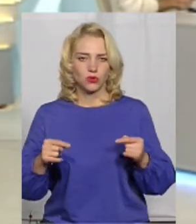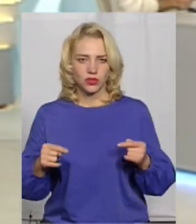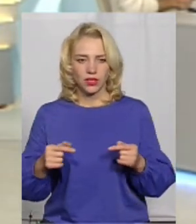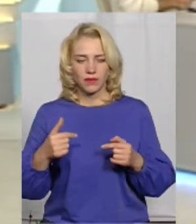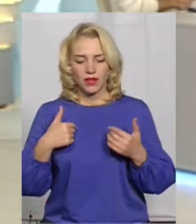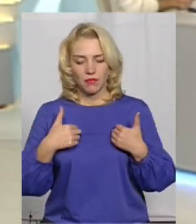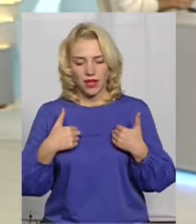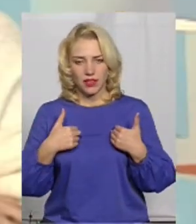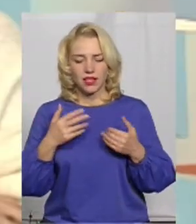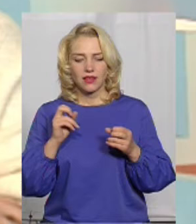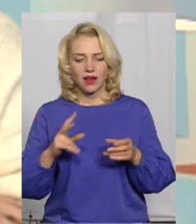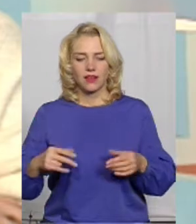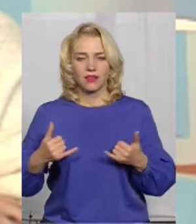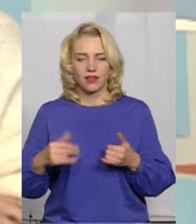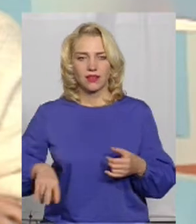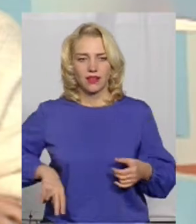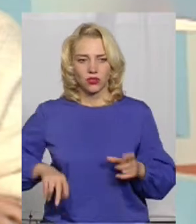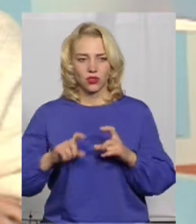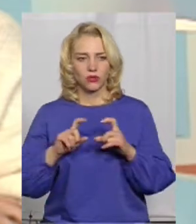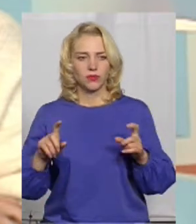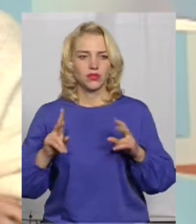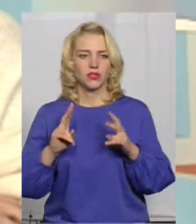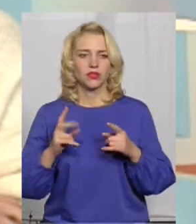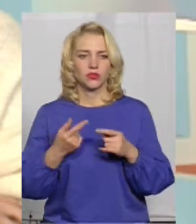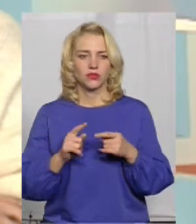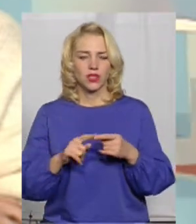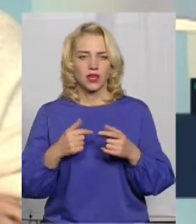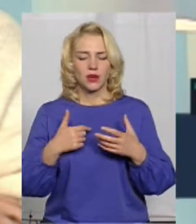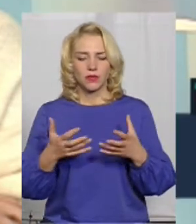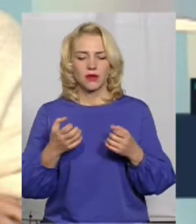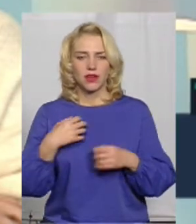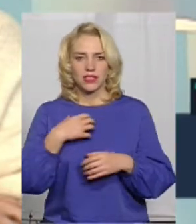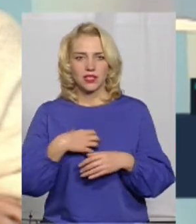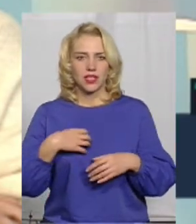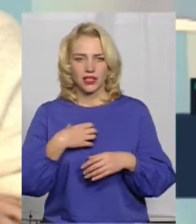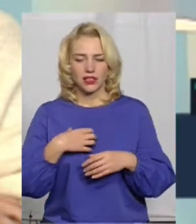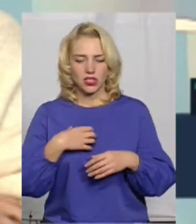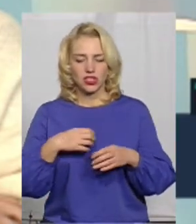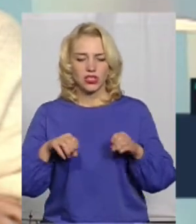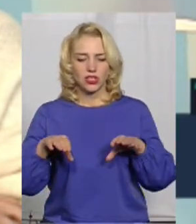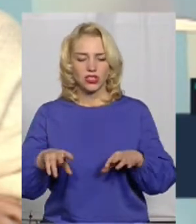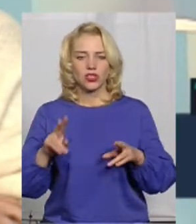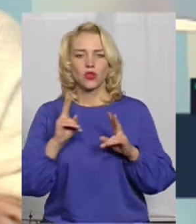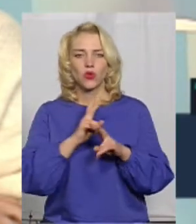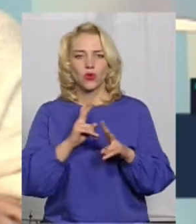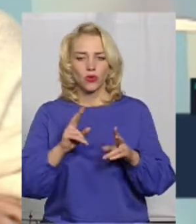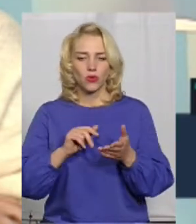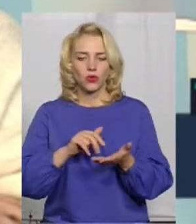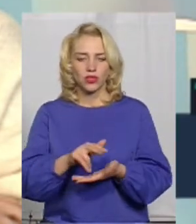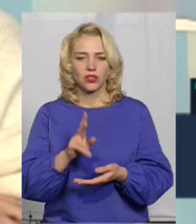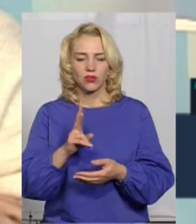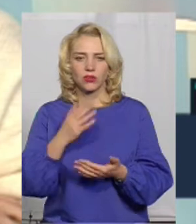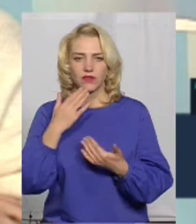як директора компанії, яка в більшості випадків приймає стратегічні рішення, до кого йти, до кого звертатися, з чим працювати, тут вони